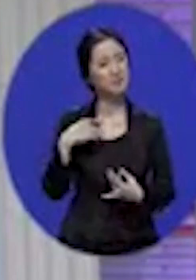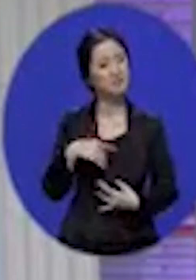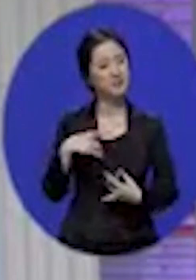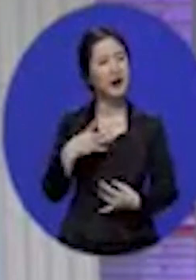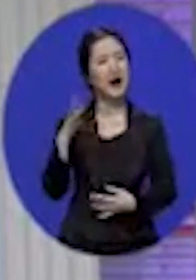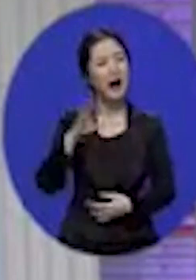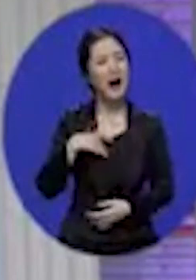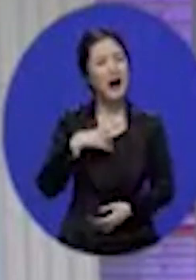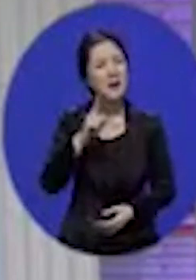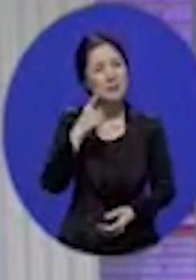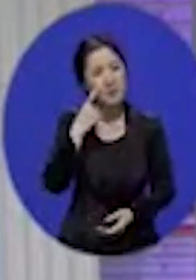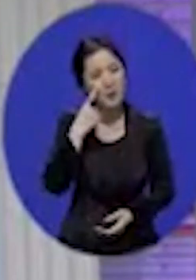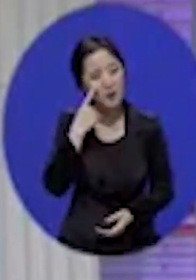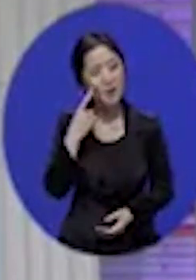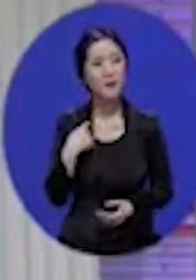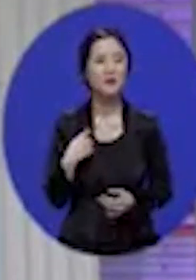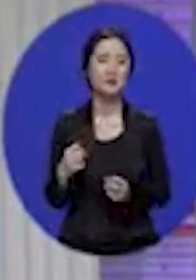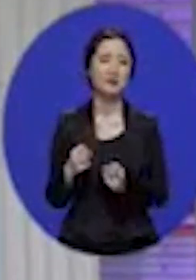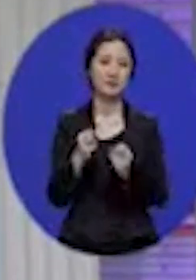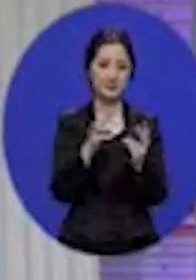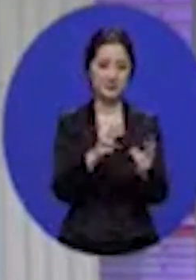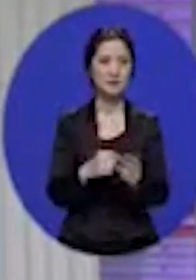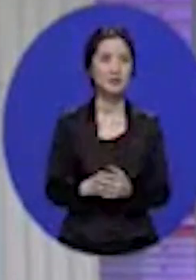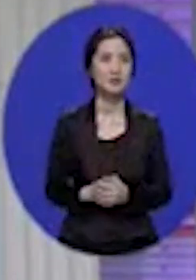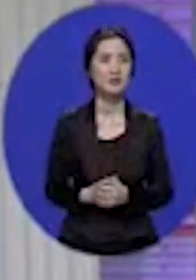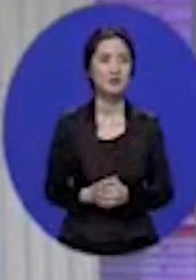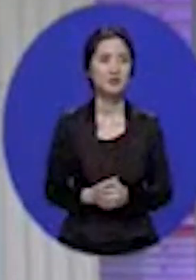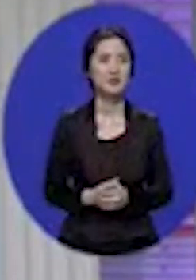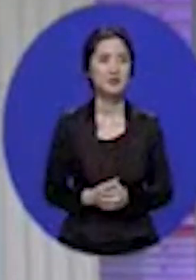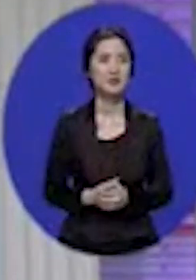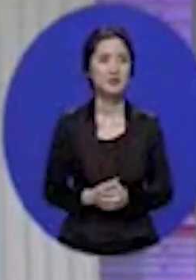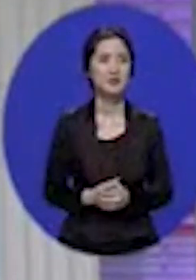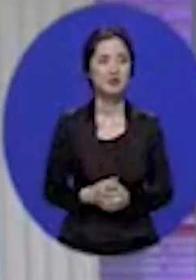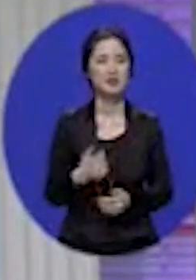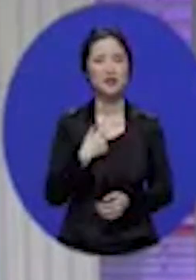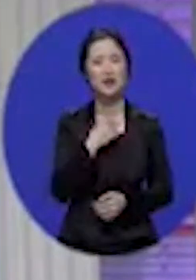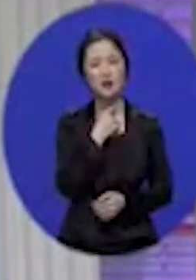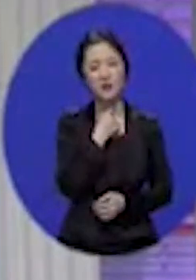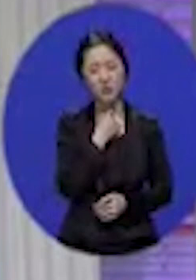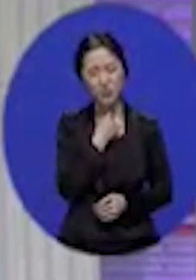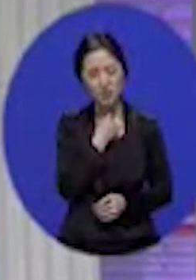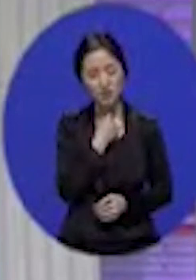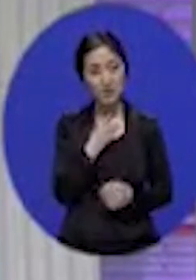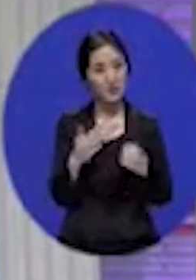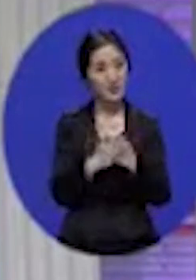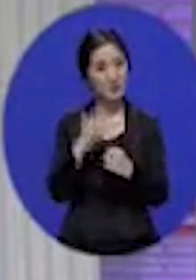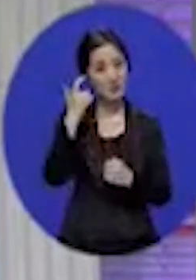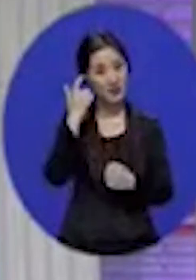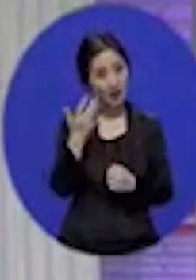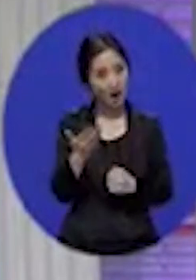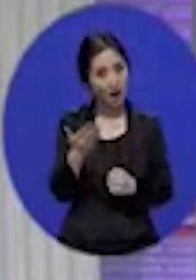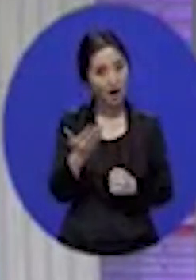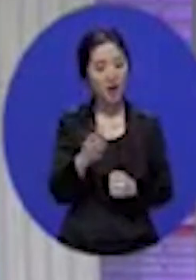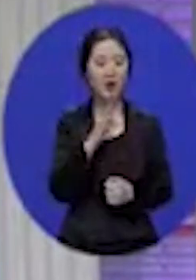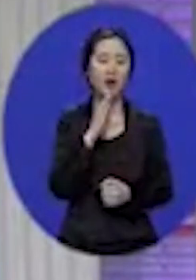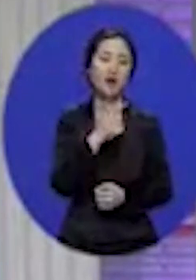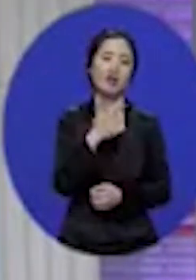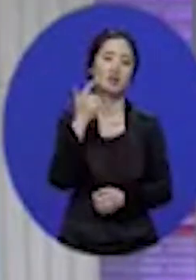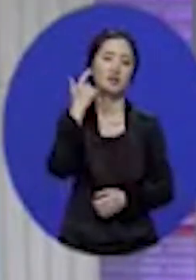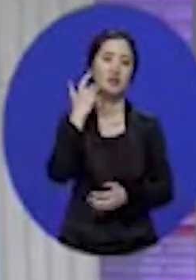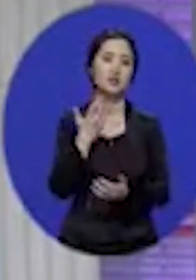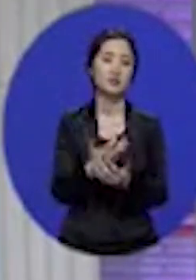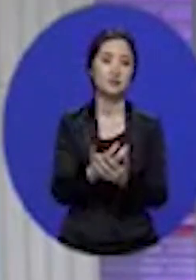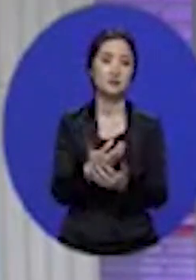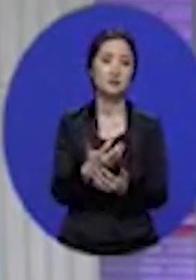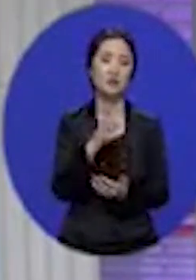그거 뭐 읽어보겠어요? 네? 그러나 정말 간절함에서 기적이 나온다는 걸 제가 체험을 한 거 아닙니까? 사흘